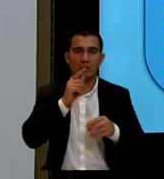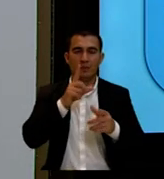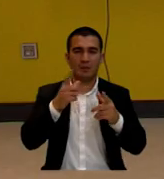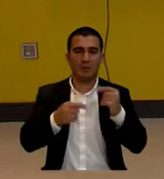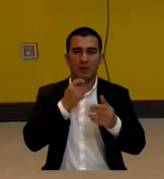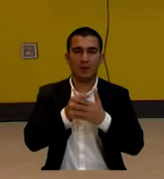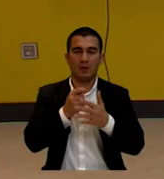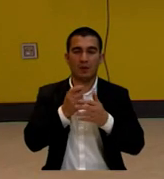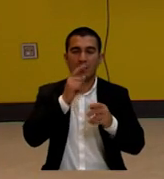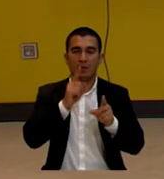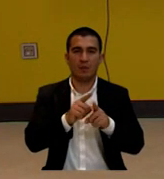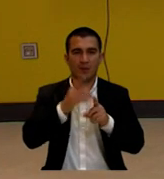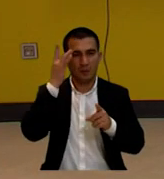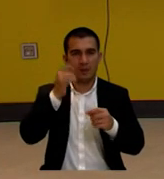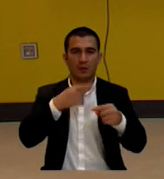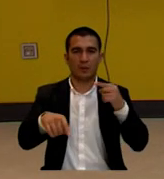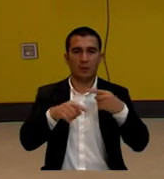qiladi.